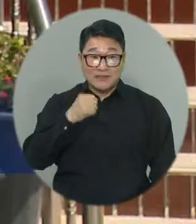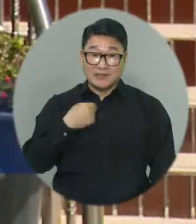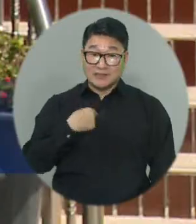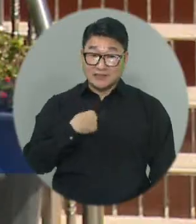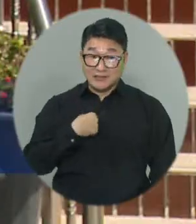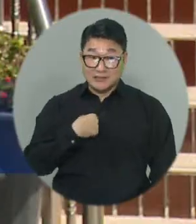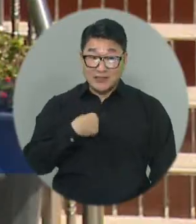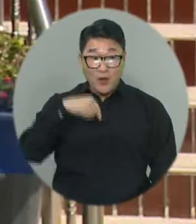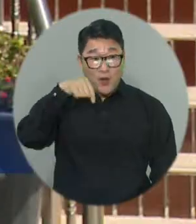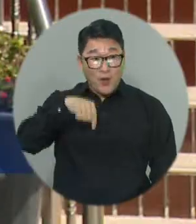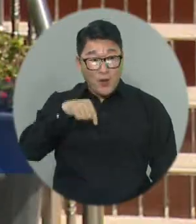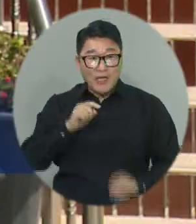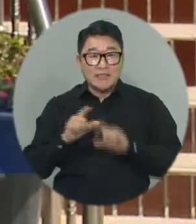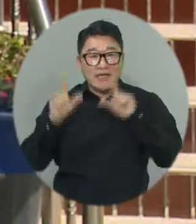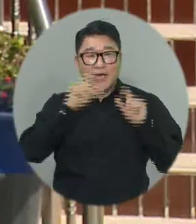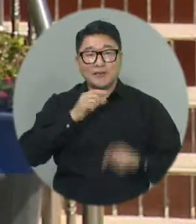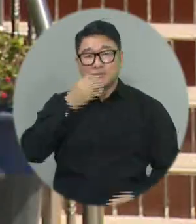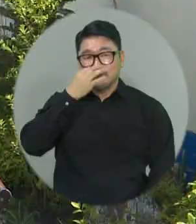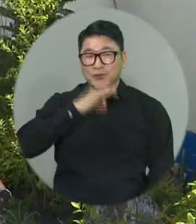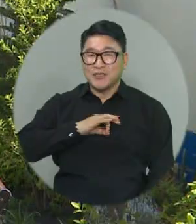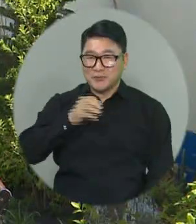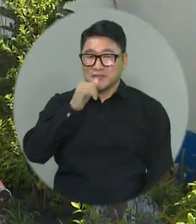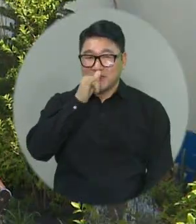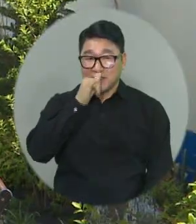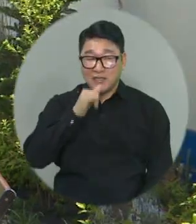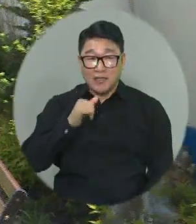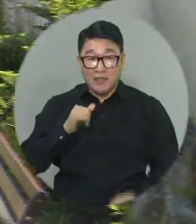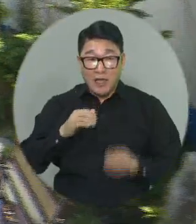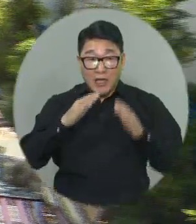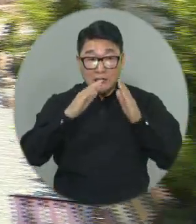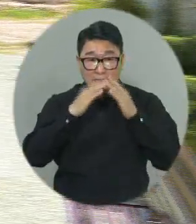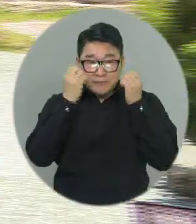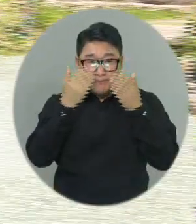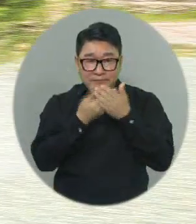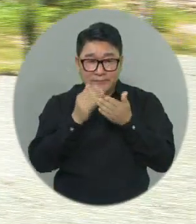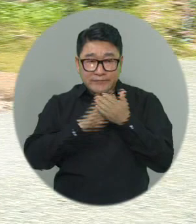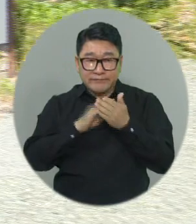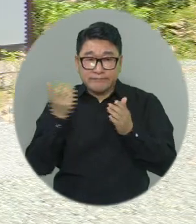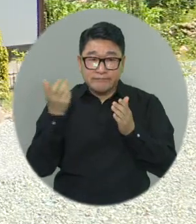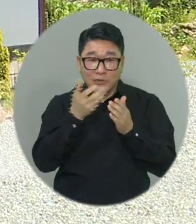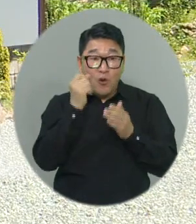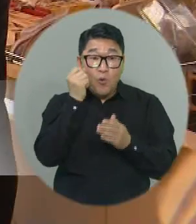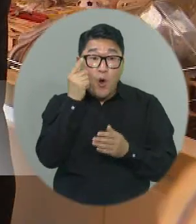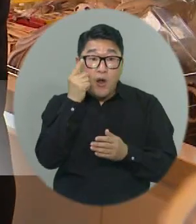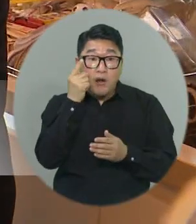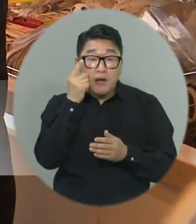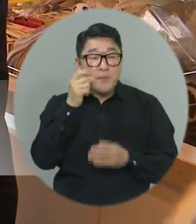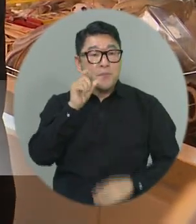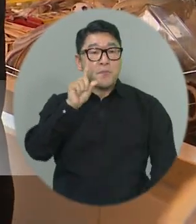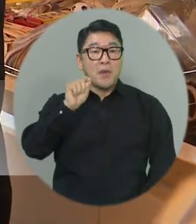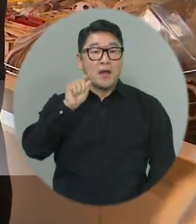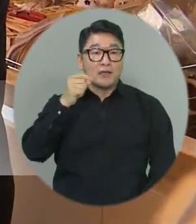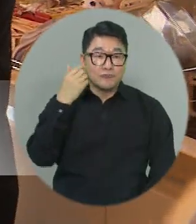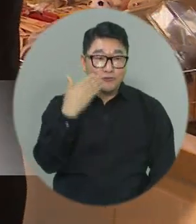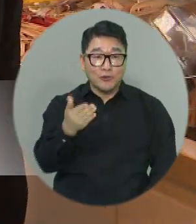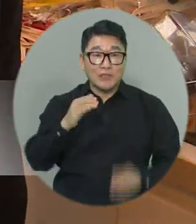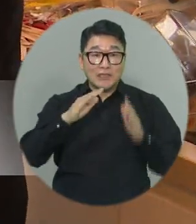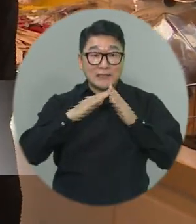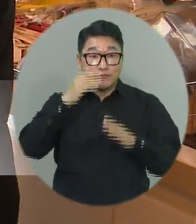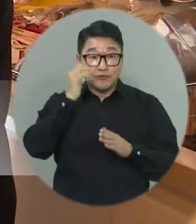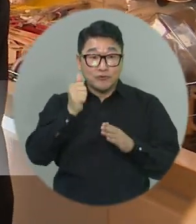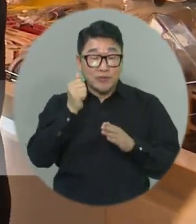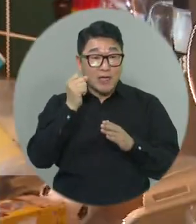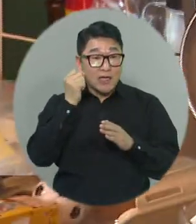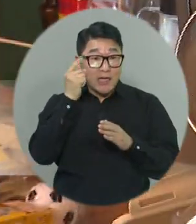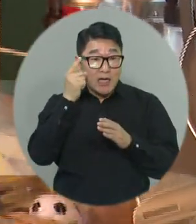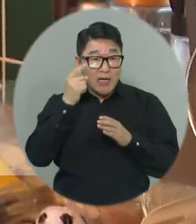좋고 아 내가 이게 사는 보람이다. 빈집을 리모델링해 입주자에게 월세 만 원의 집을 제공하고 집주인에게는